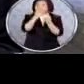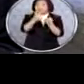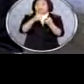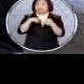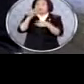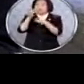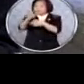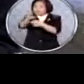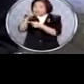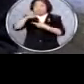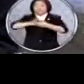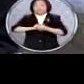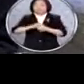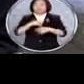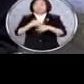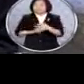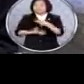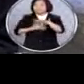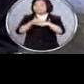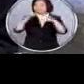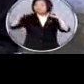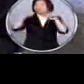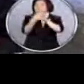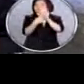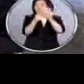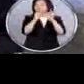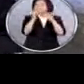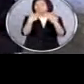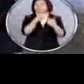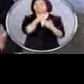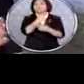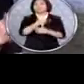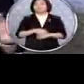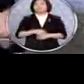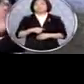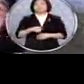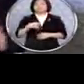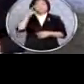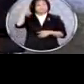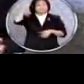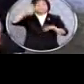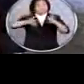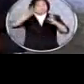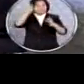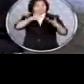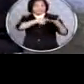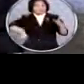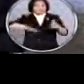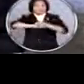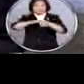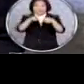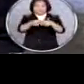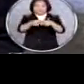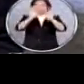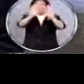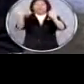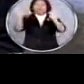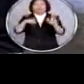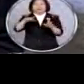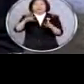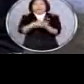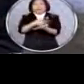底啊。所以我觉得这个议题上，我觉得将来总统候选人应该在这个选前签一个公约，不要去搞这种